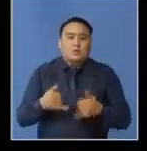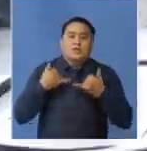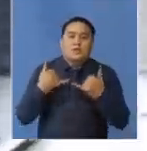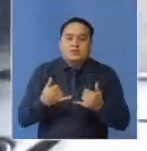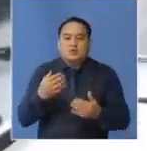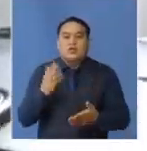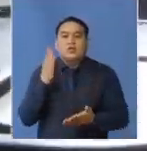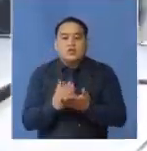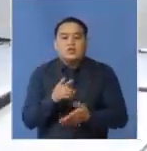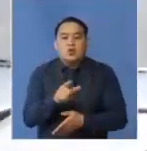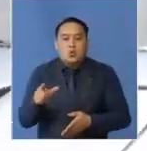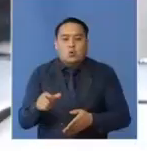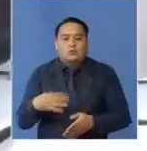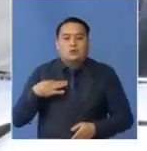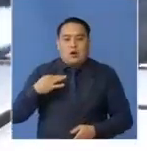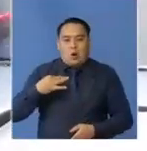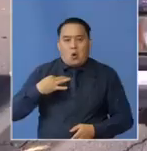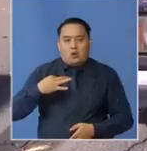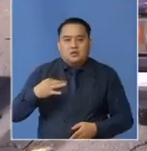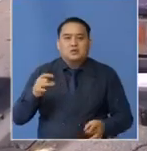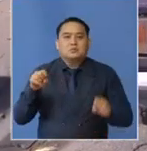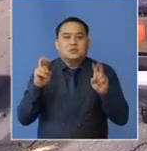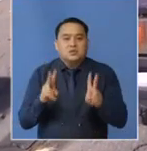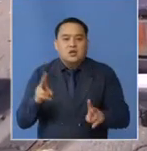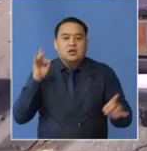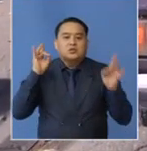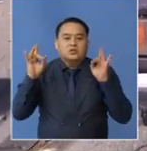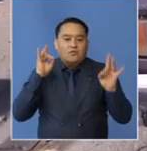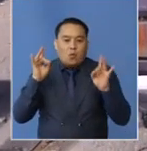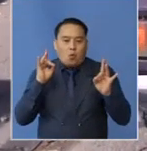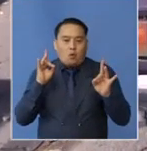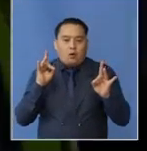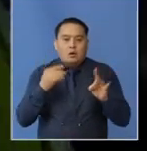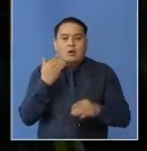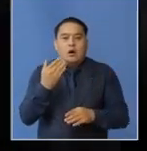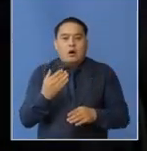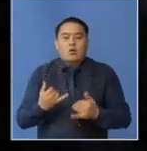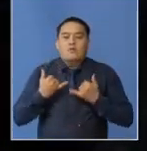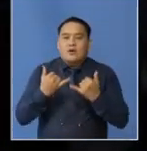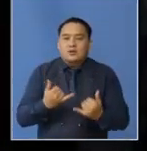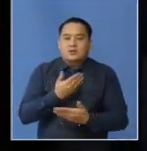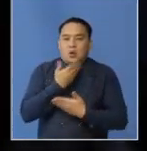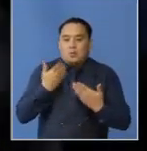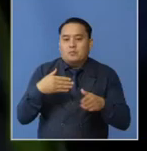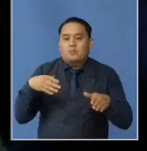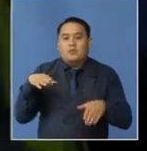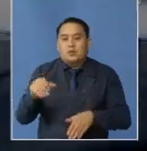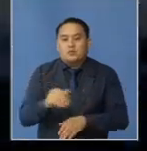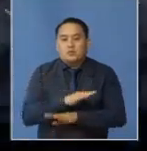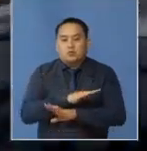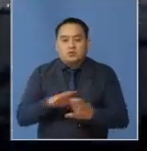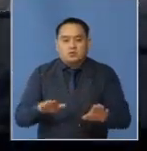Но есть и такие, которые игнорируют специальные звуковые световые сигналы и призывы об уступке дороги, не пропуская спецтранспорт.